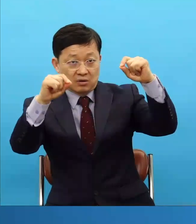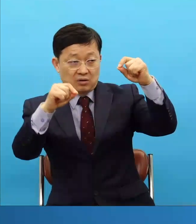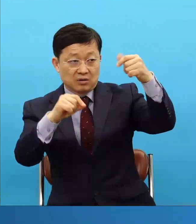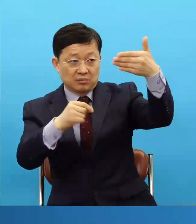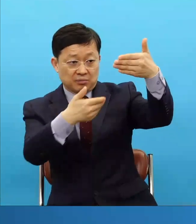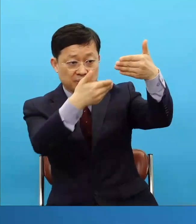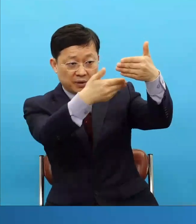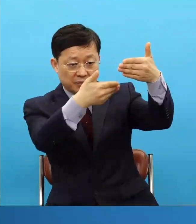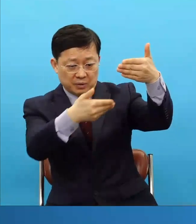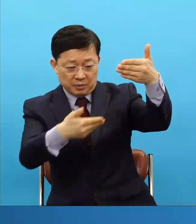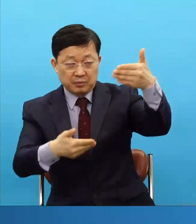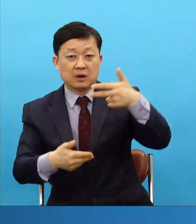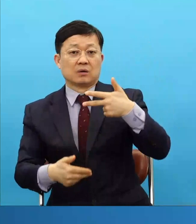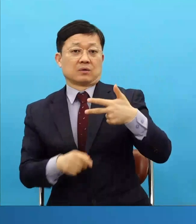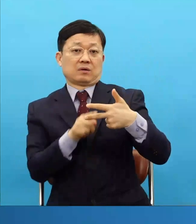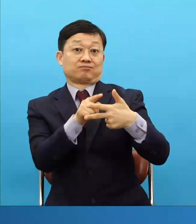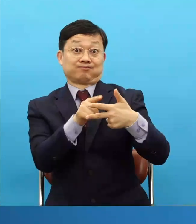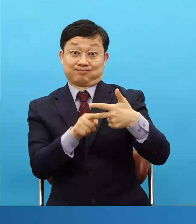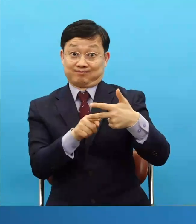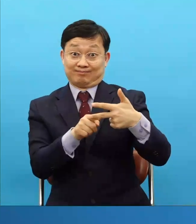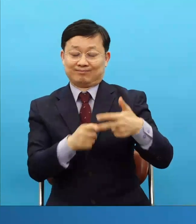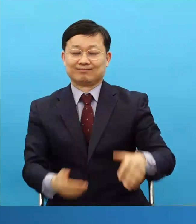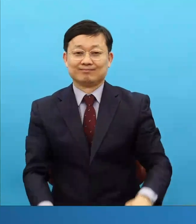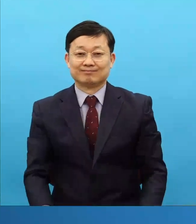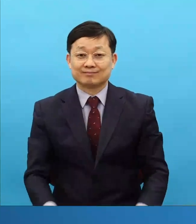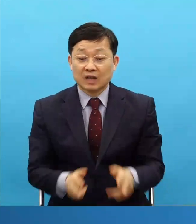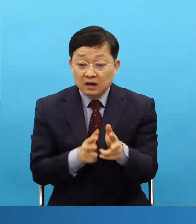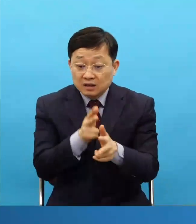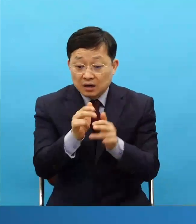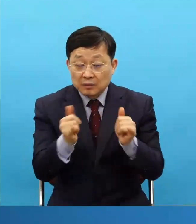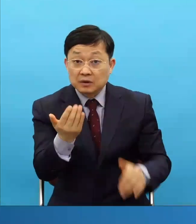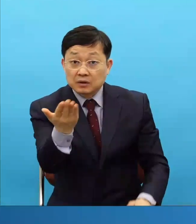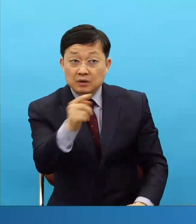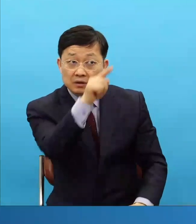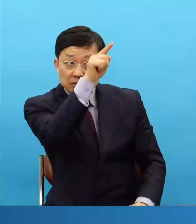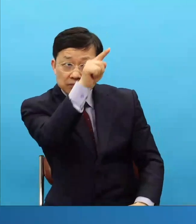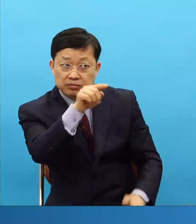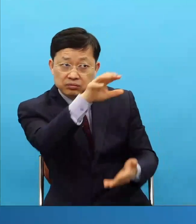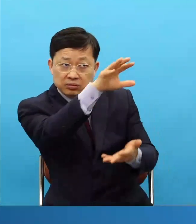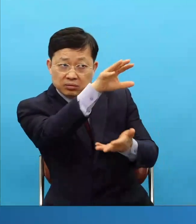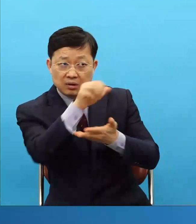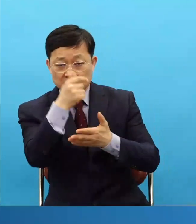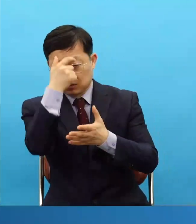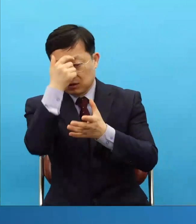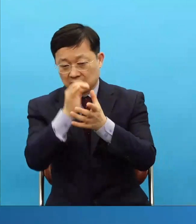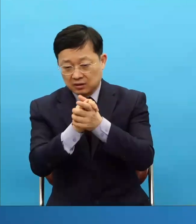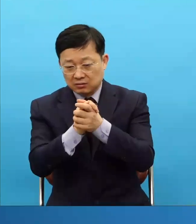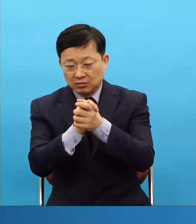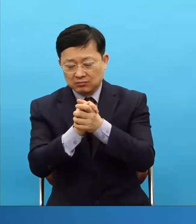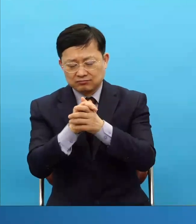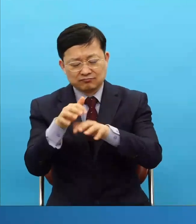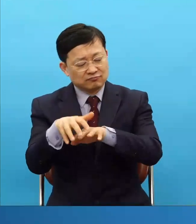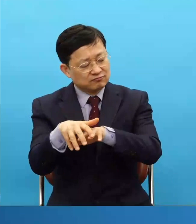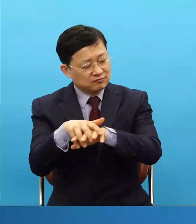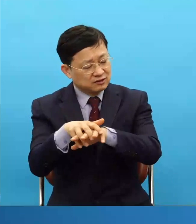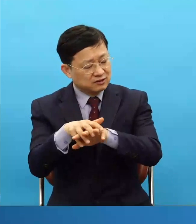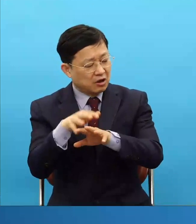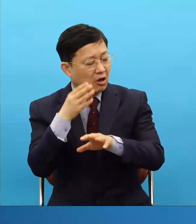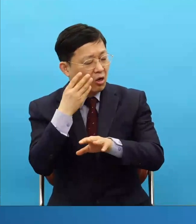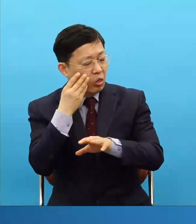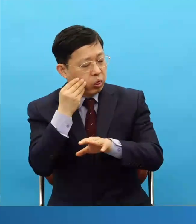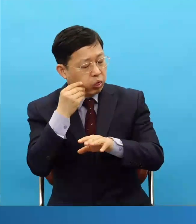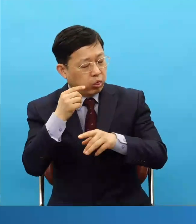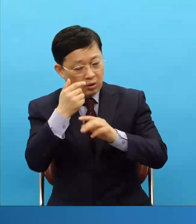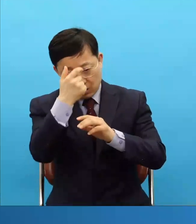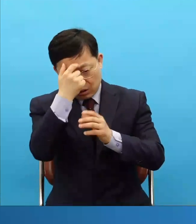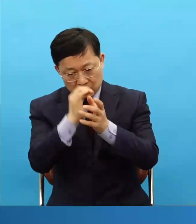그래서 산업인 여러분들은 약간만 기도 시스템 갖춰지면은 이적 사용. And so our business people, if you slightly equip yourself with the